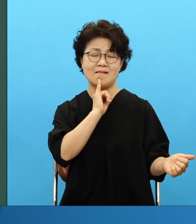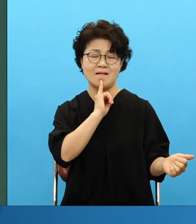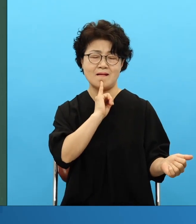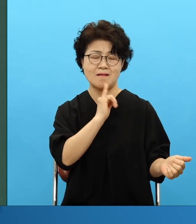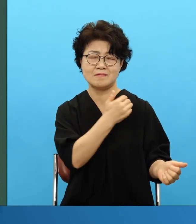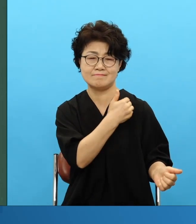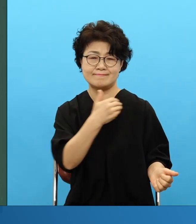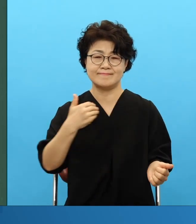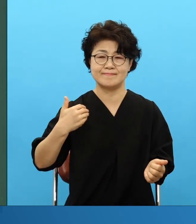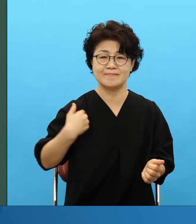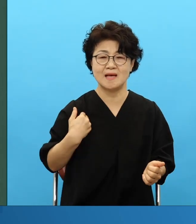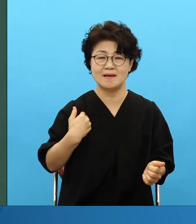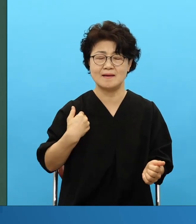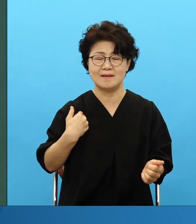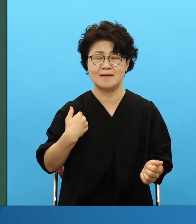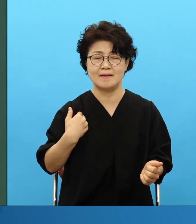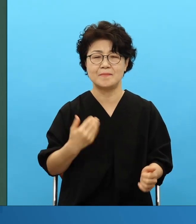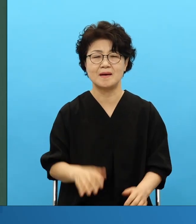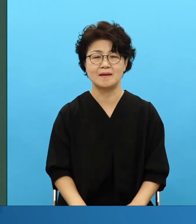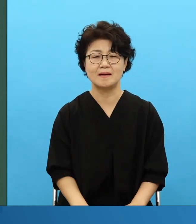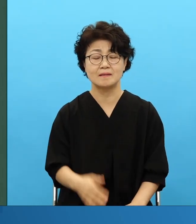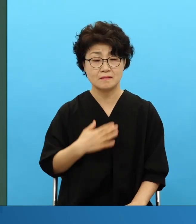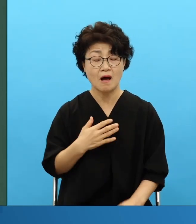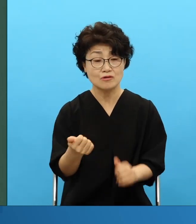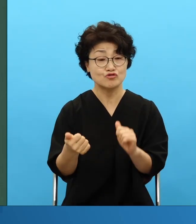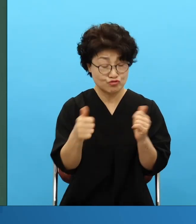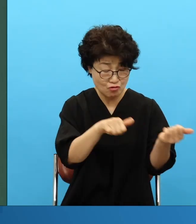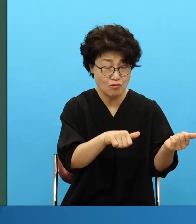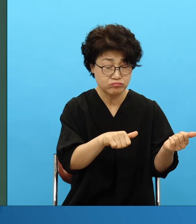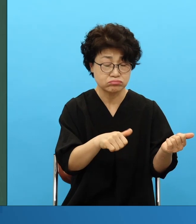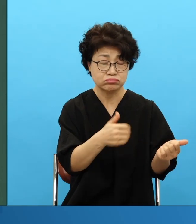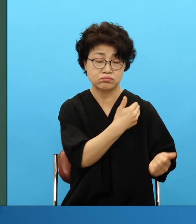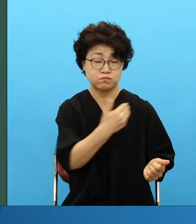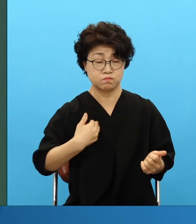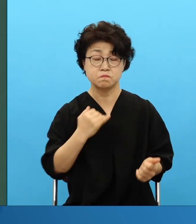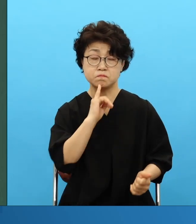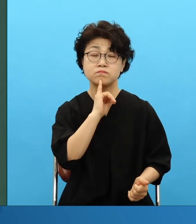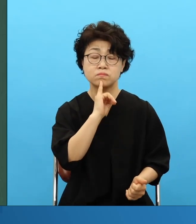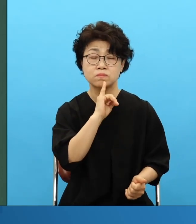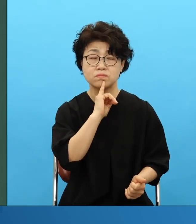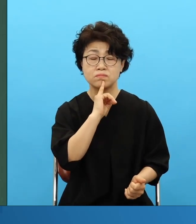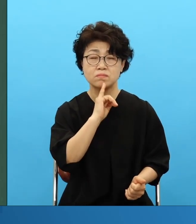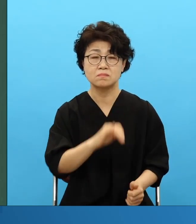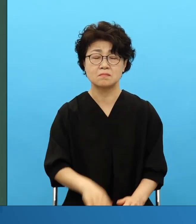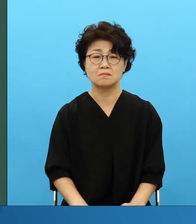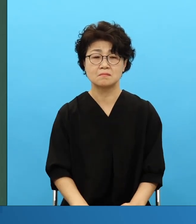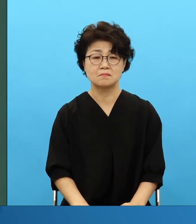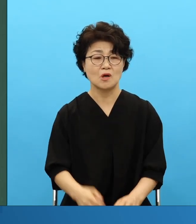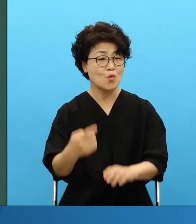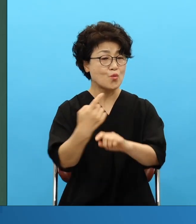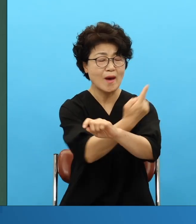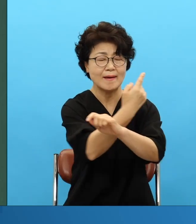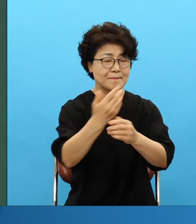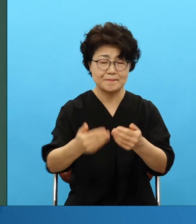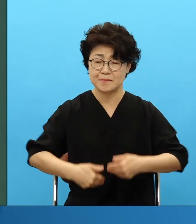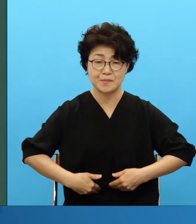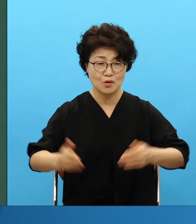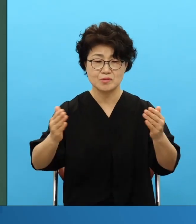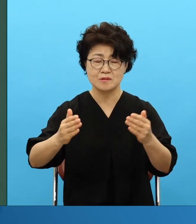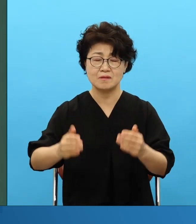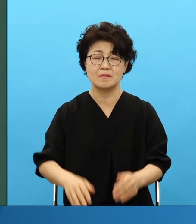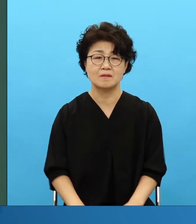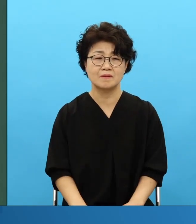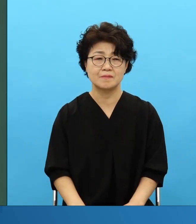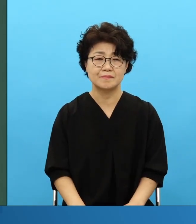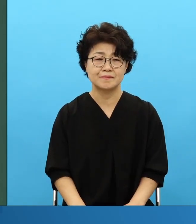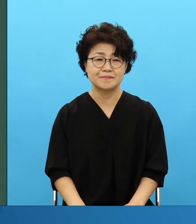멀쩡히 die, we 죽겠다 이 die. 말이 아니라 말이에요. 죽으면 죽으리라. They're not saying they're going to go out of the word to die. 다른 거 If 필요 없다 이 말이에요. death comes, they will die. 딴 They 거 don't